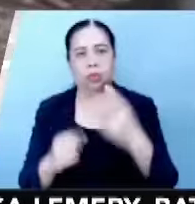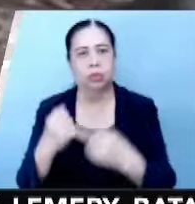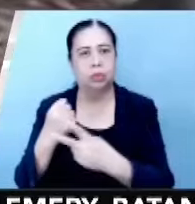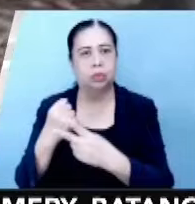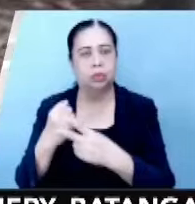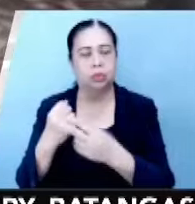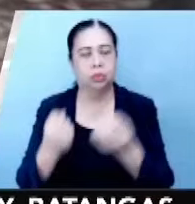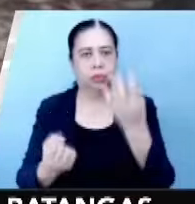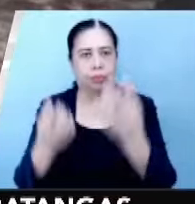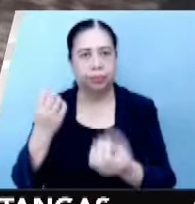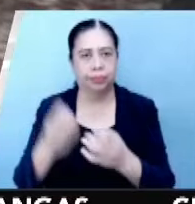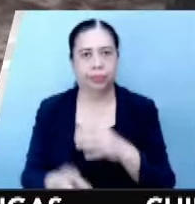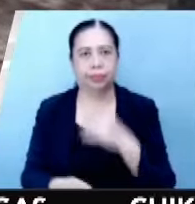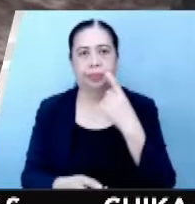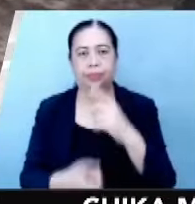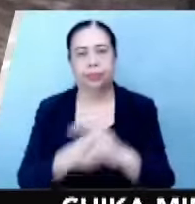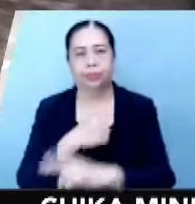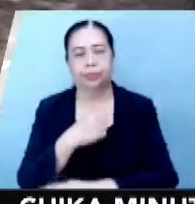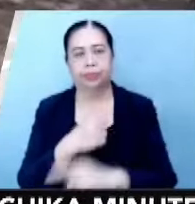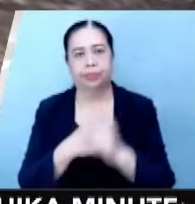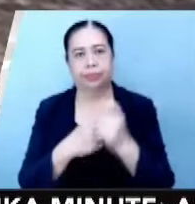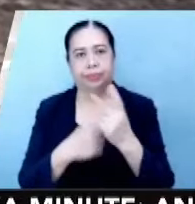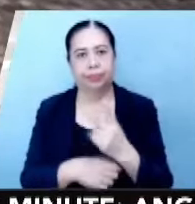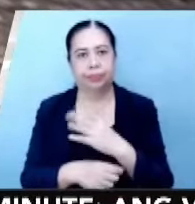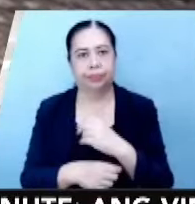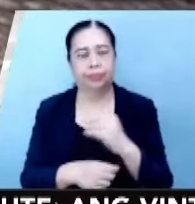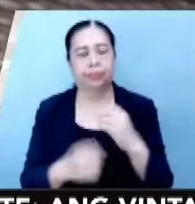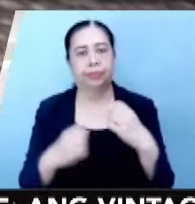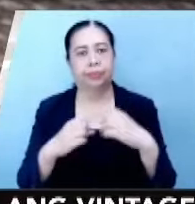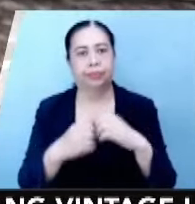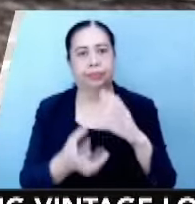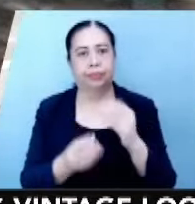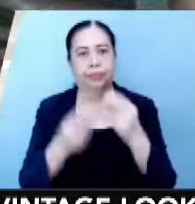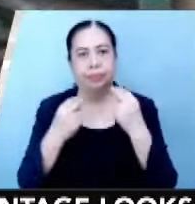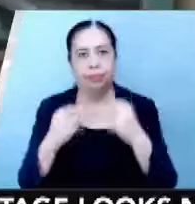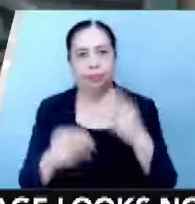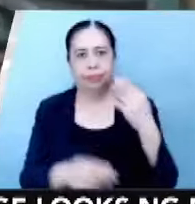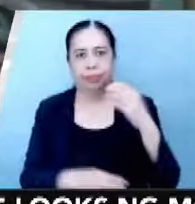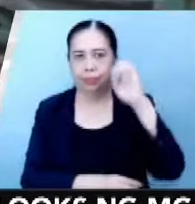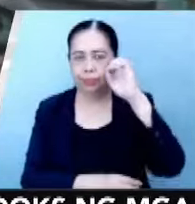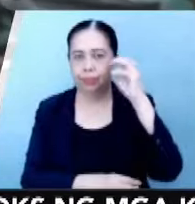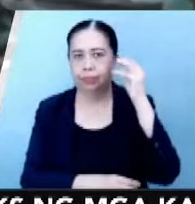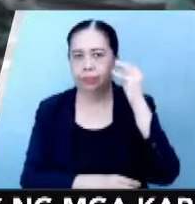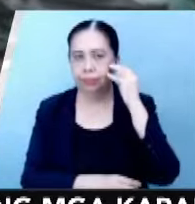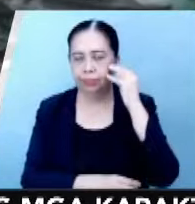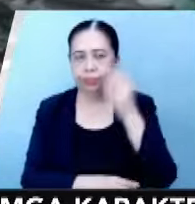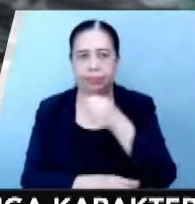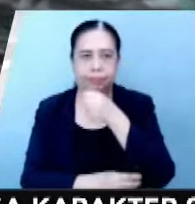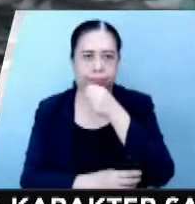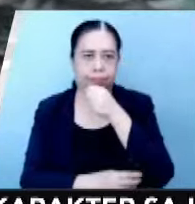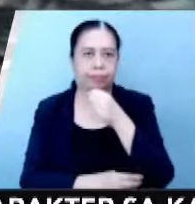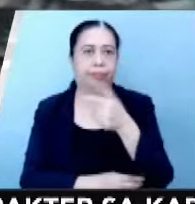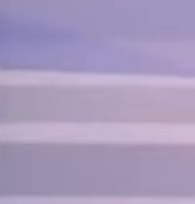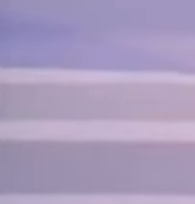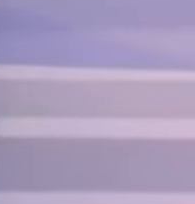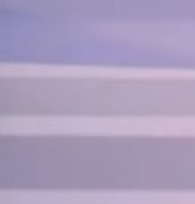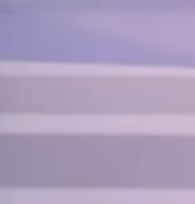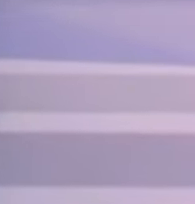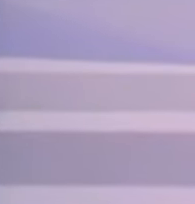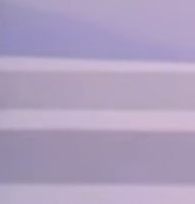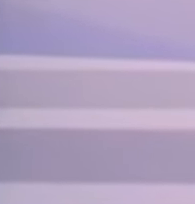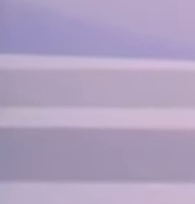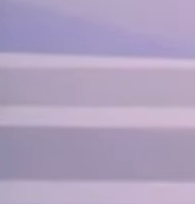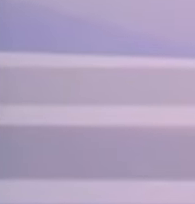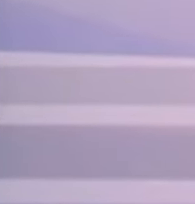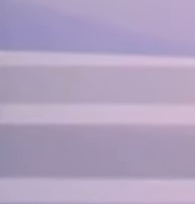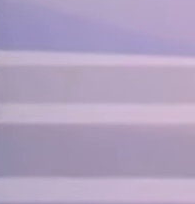Para sa GMA Regional TV at GMA Integrated News, Efren Mamak, nakatutok 24 oras. Mga